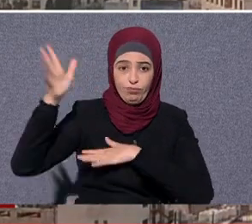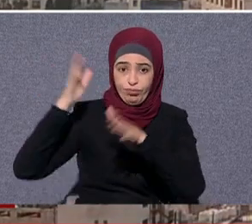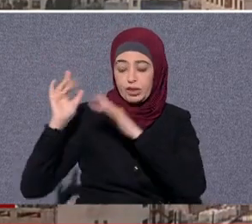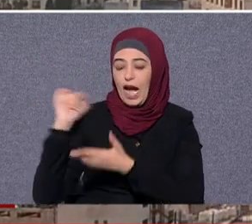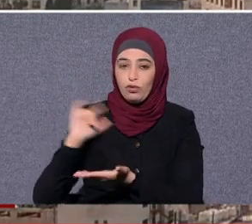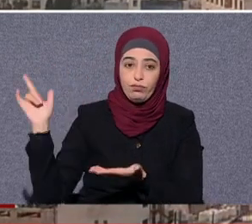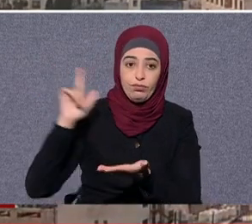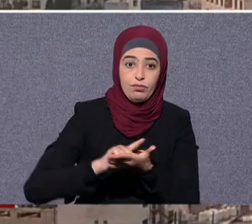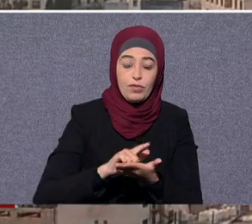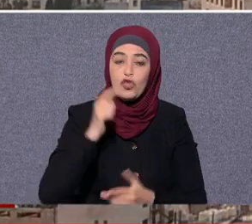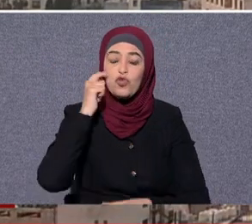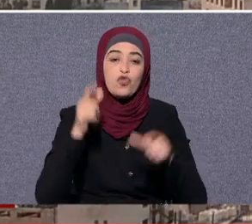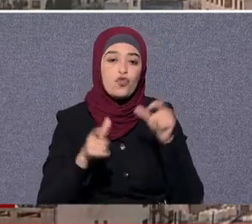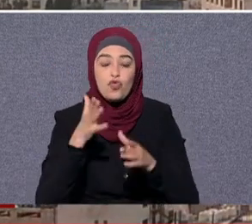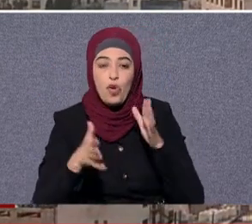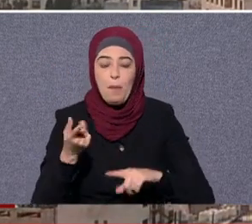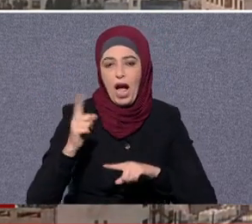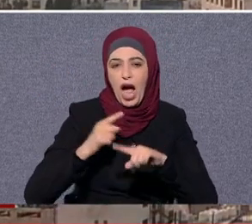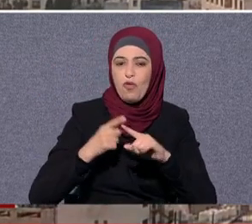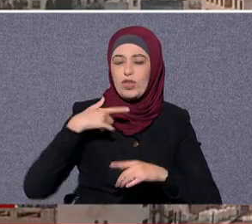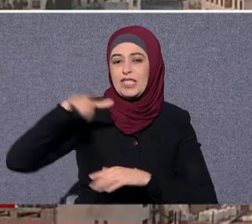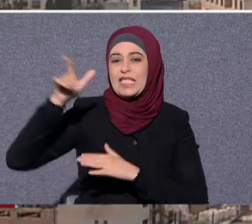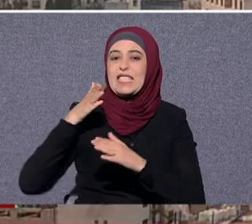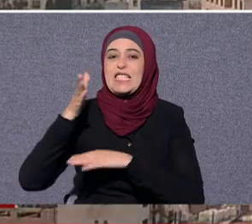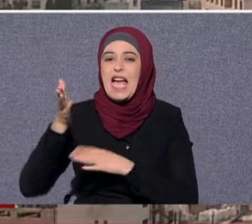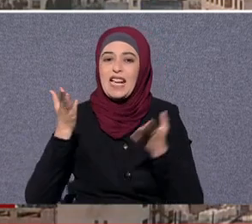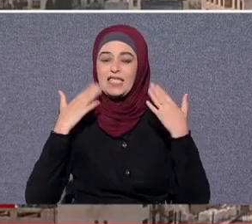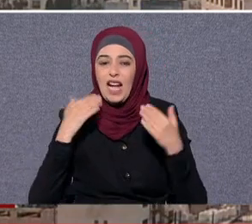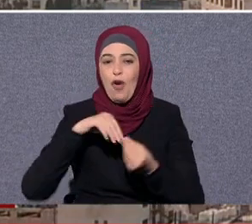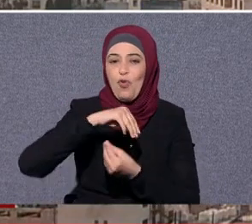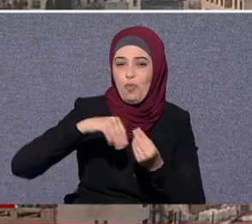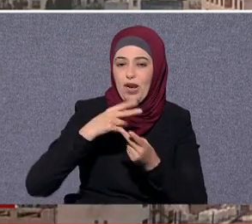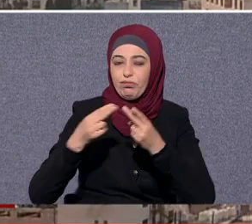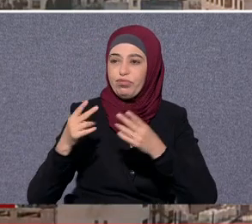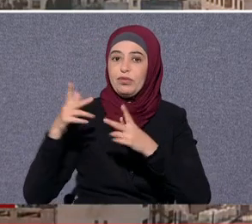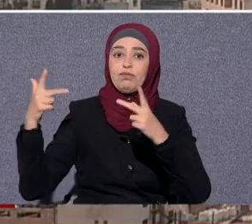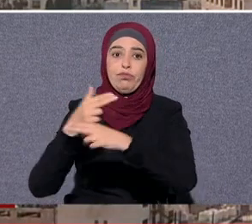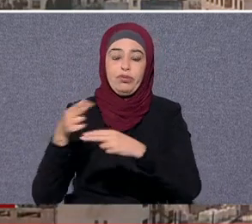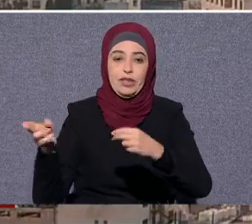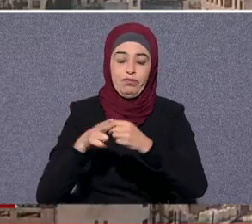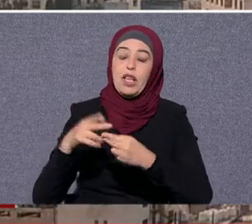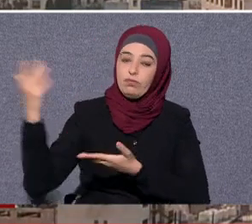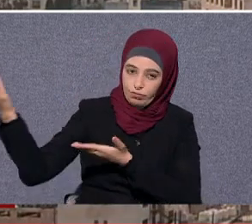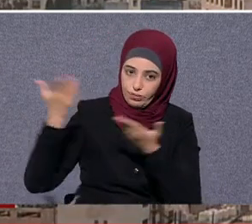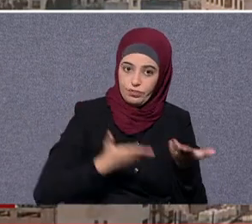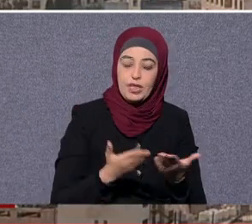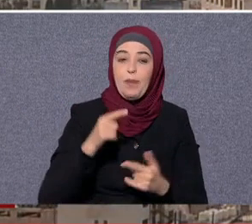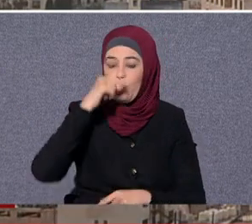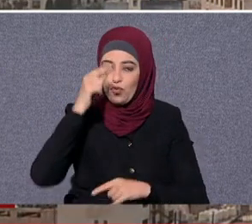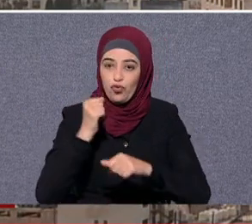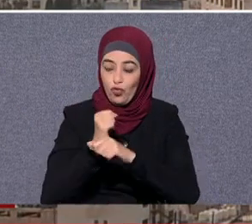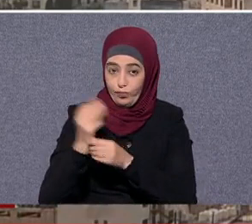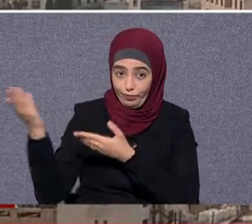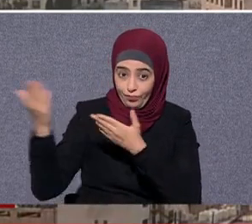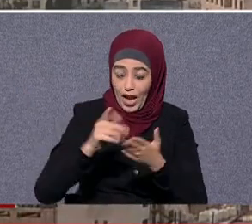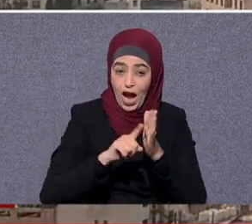المغتربين سواء كانوا طلبة أو غير طلبة، وسيتم التعامل مع هؤلاء عند